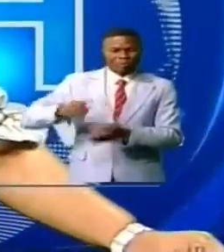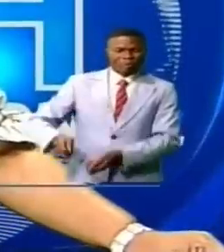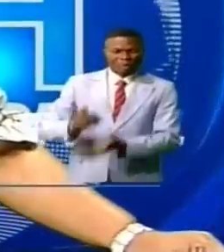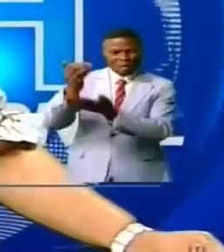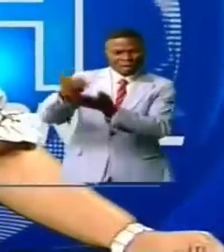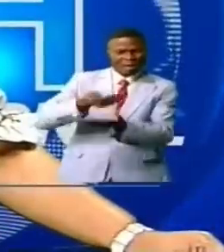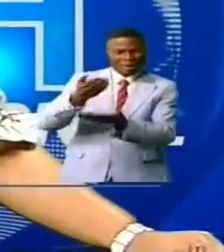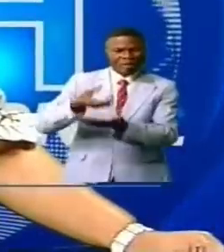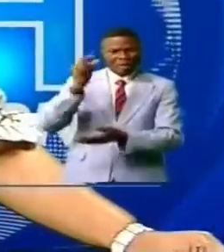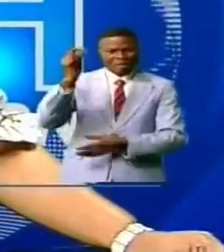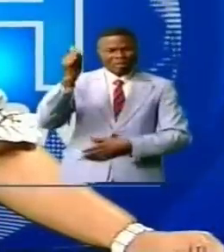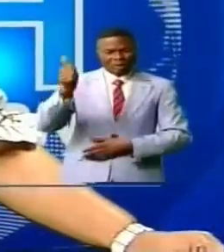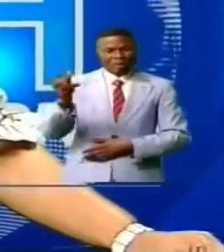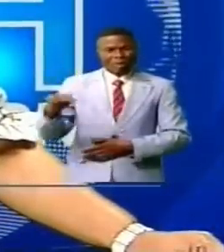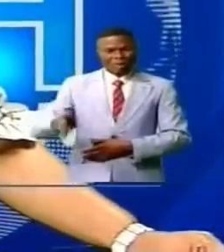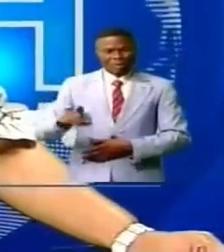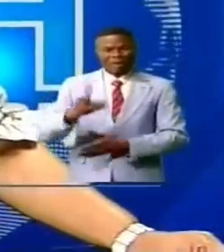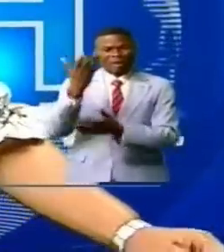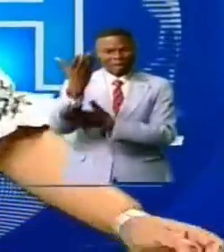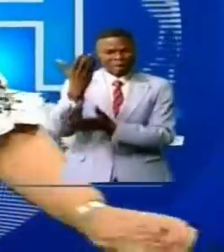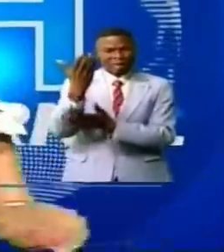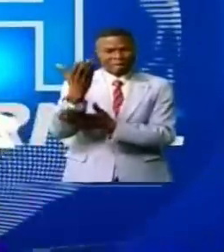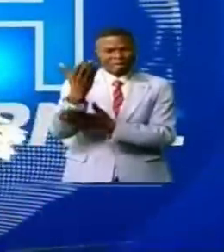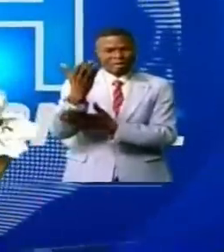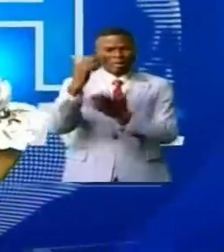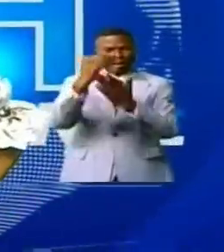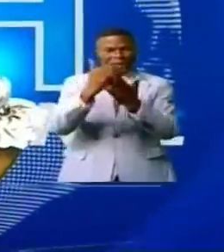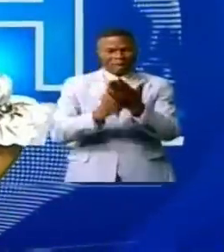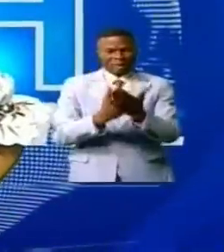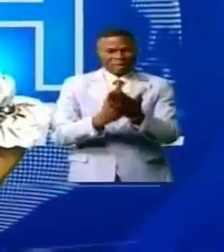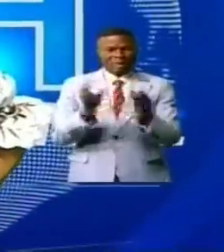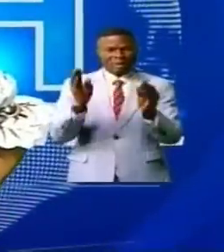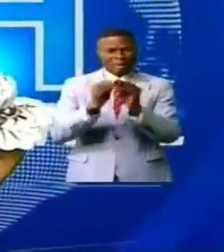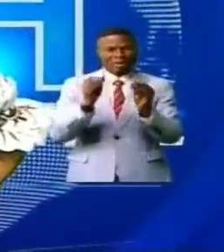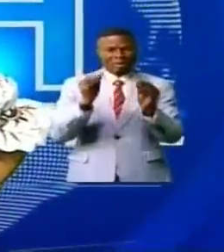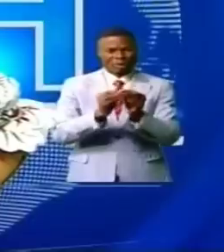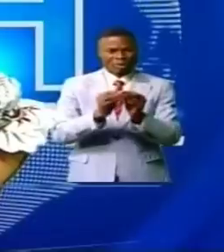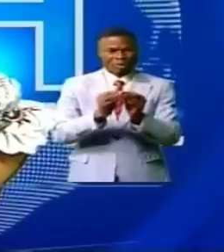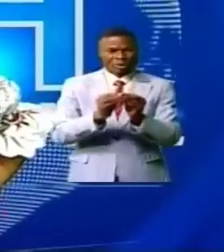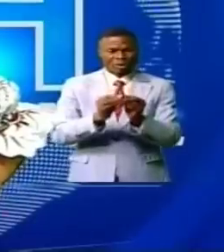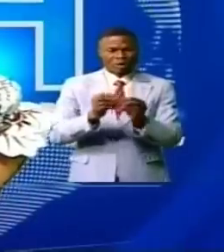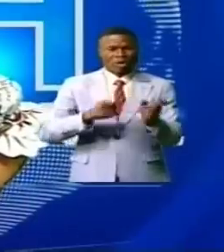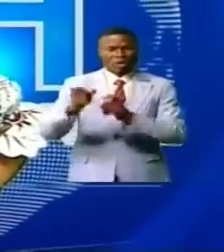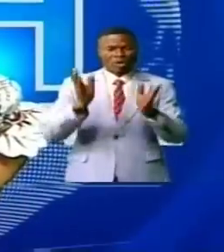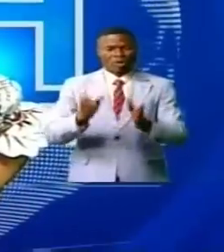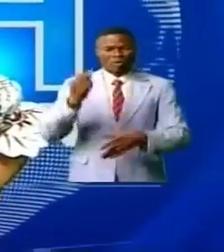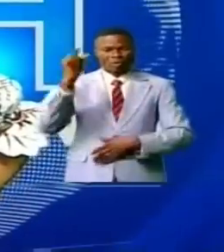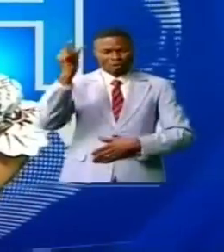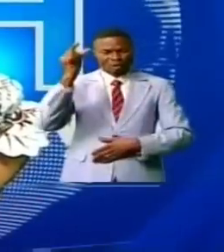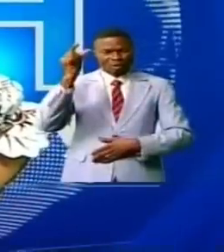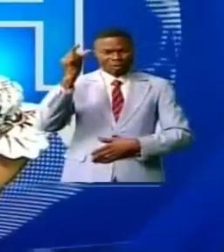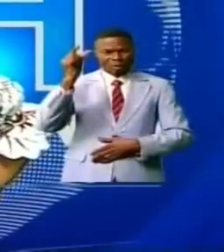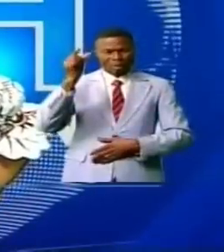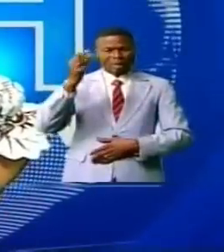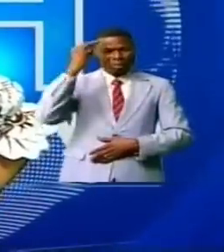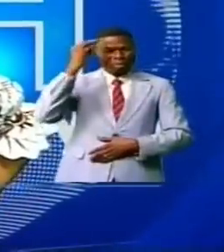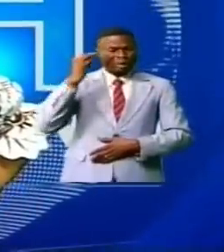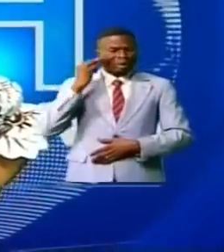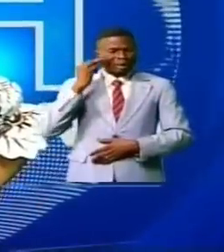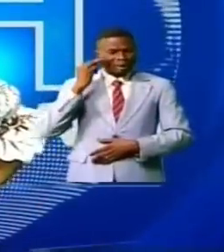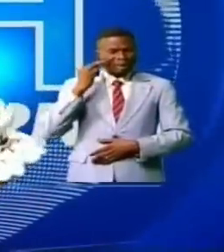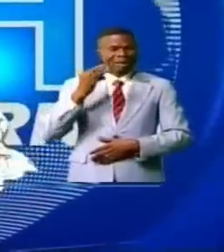de leur province. C'est l'une des recommandations issues de la table ronde sur la gouvernance minière clôturée par la ministre de